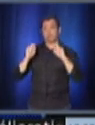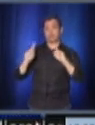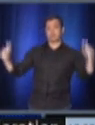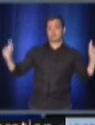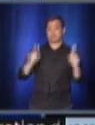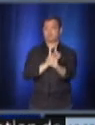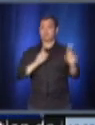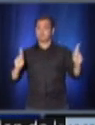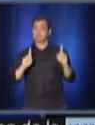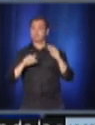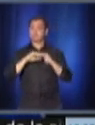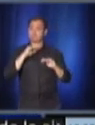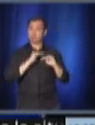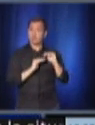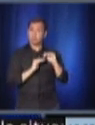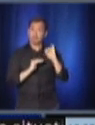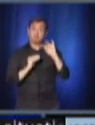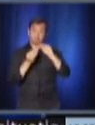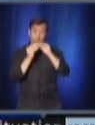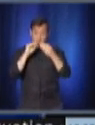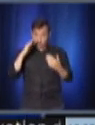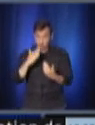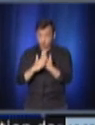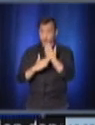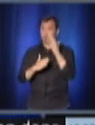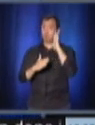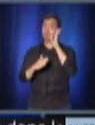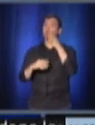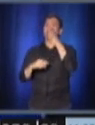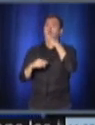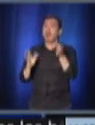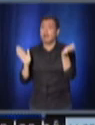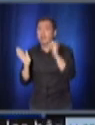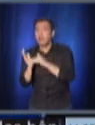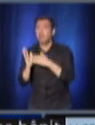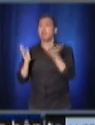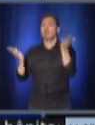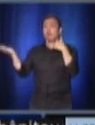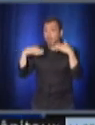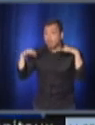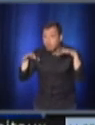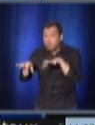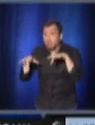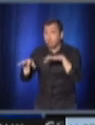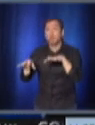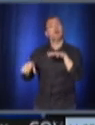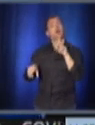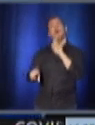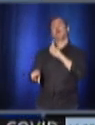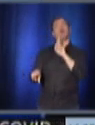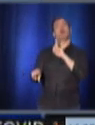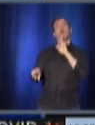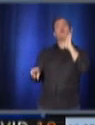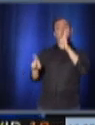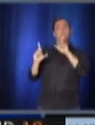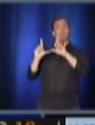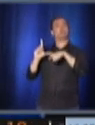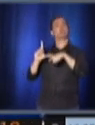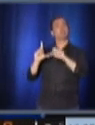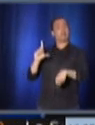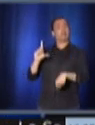ce nombre n'est pas respecté, alors il est plus facile pour nous de dire, écoutez, vous